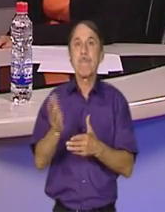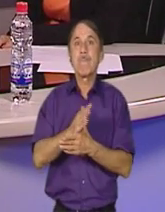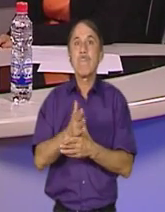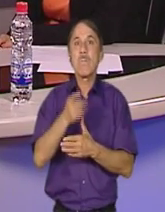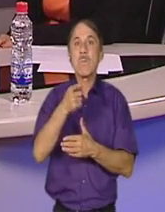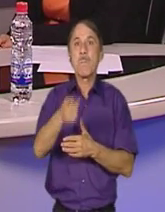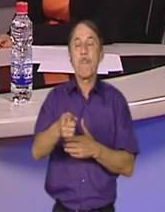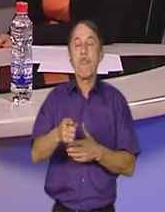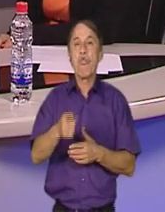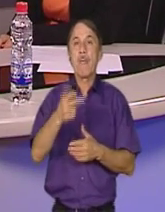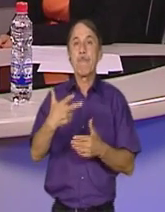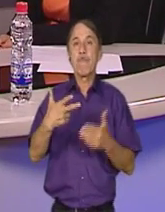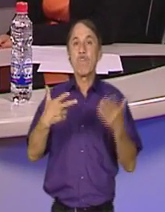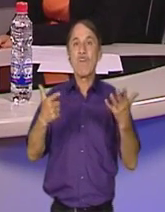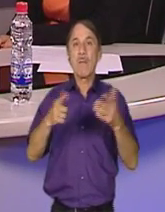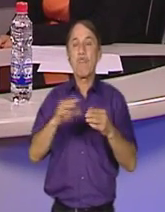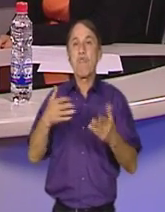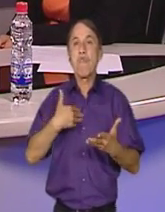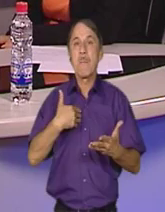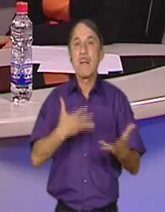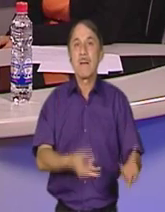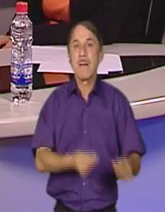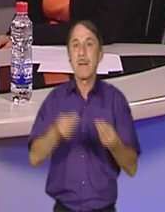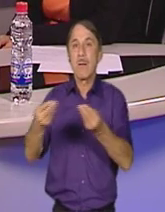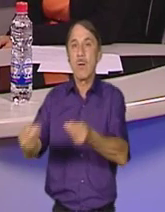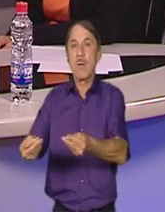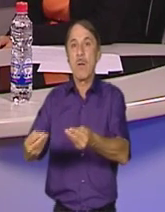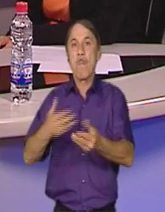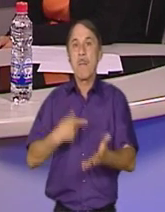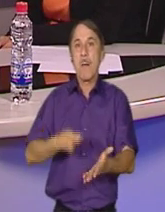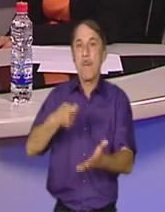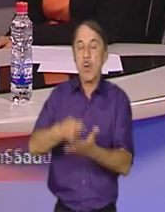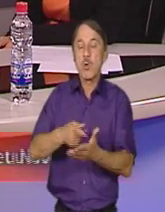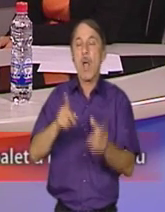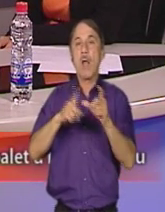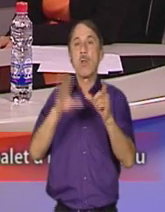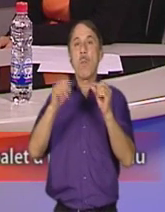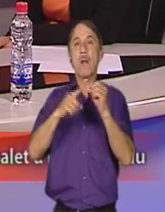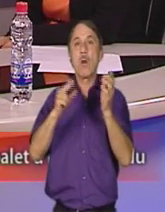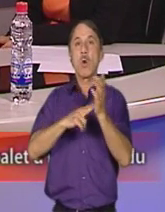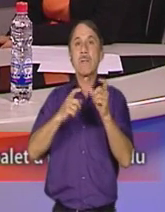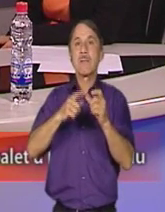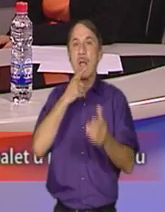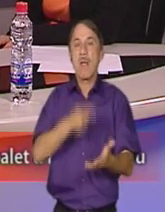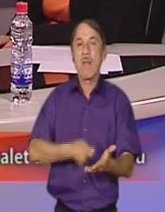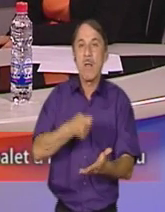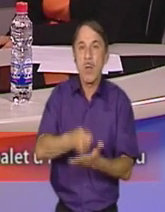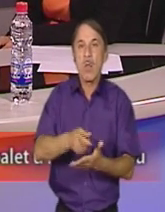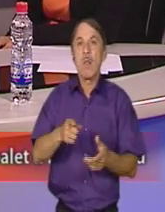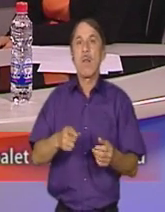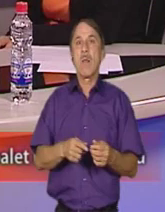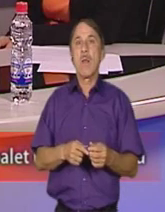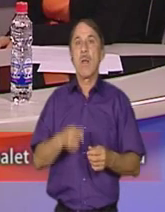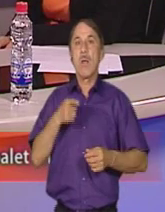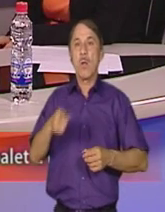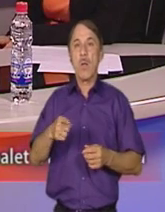predstava. Međutim, sa tih 30 i nešto miliona mi pokrivamo sve. Mi plaćamo i dopunu orkestra, i